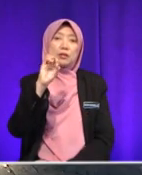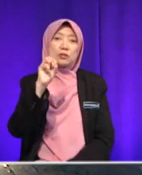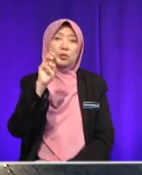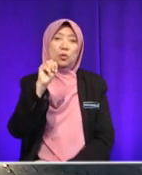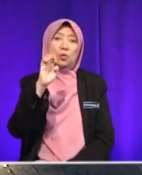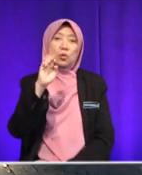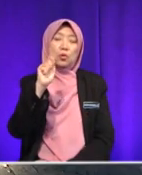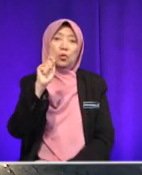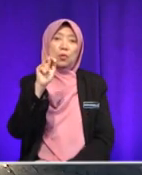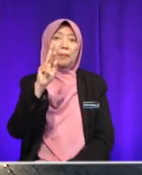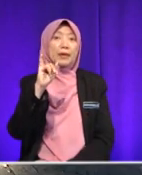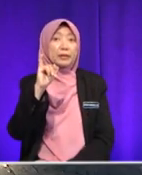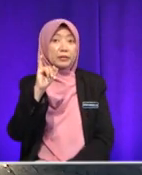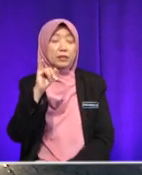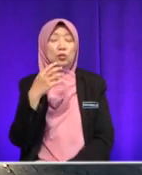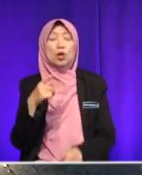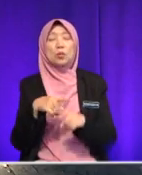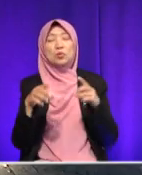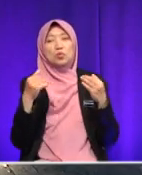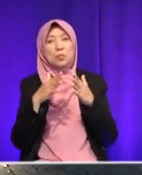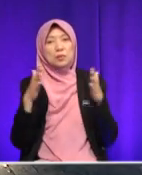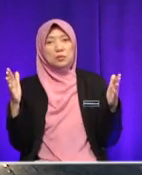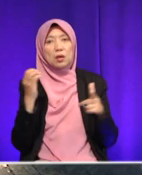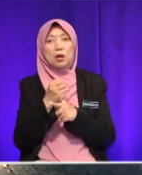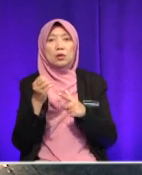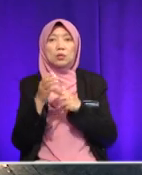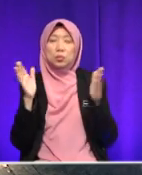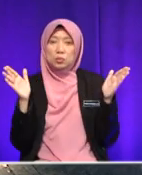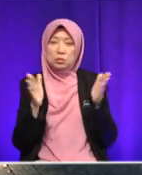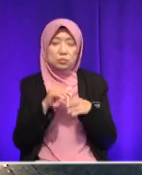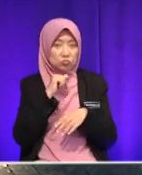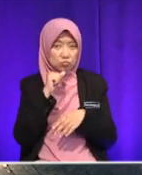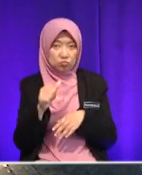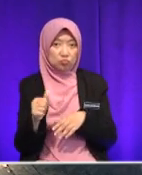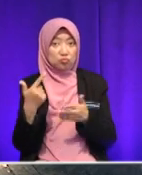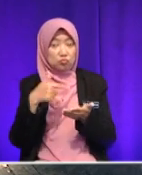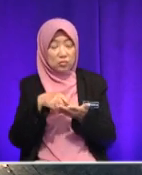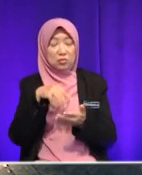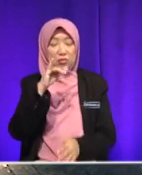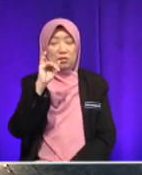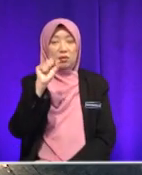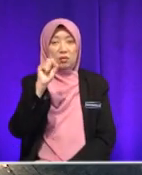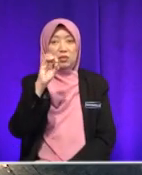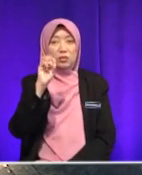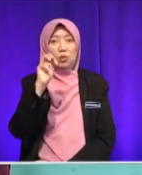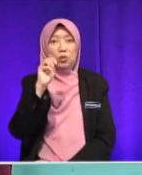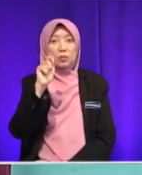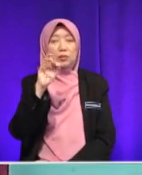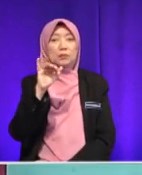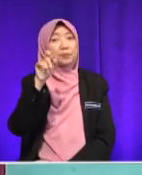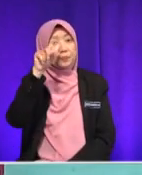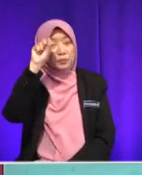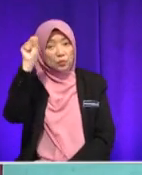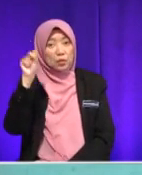sama, tapi dah besar ataupun dah kecil. Jadi dia bukan isometri. Okey, baik. Kita lihat soalan A,